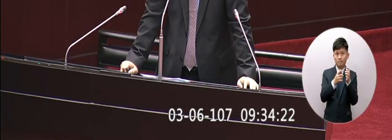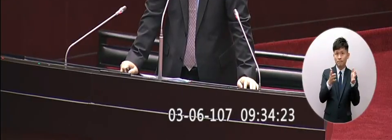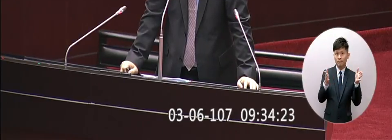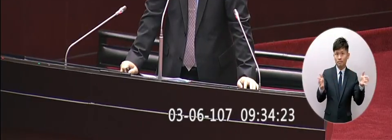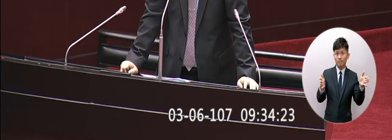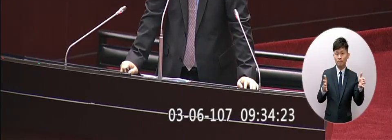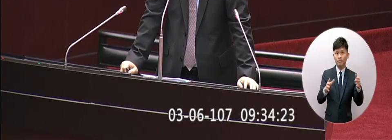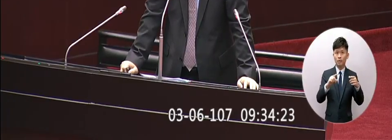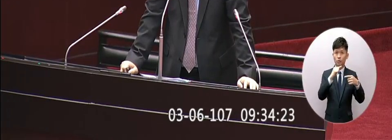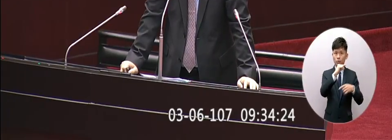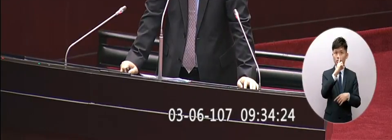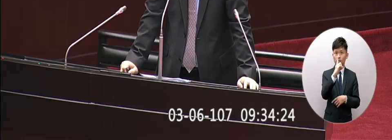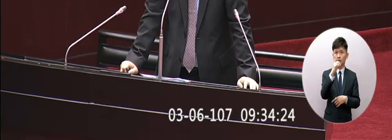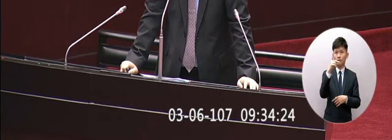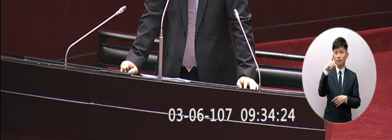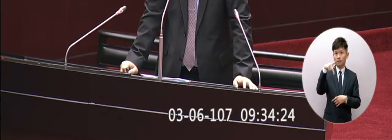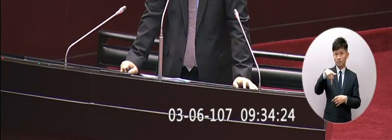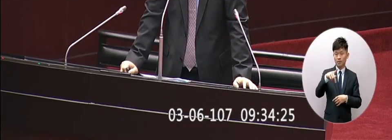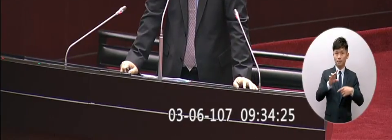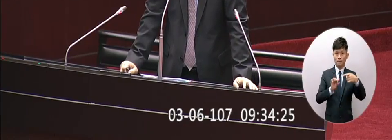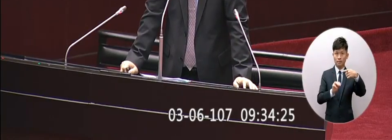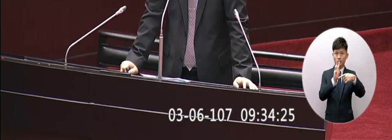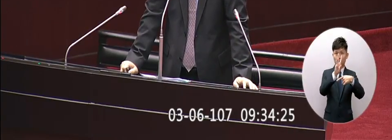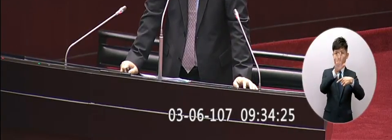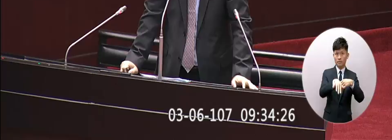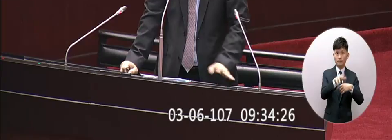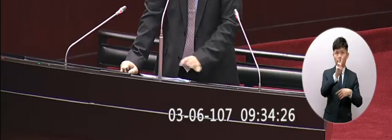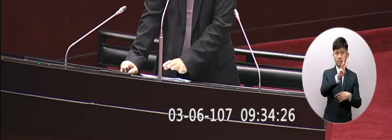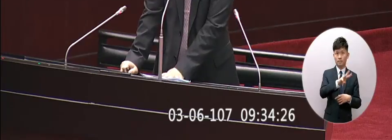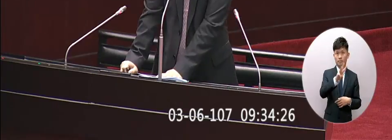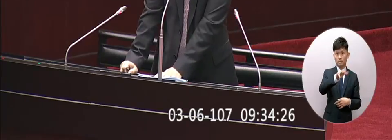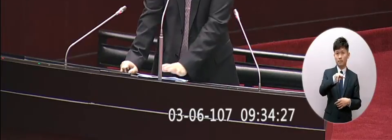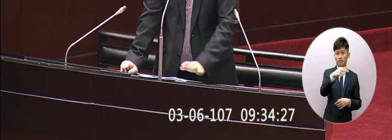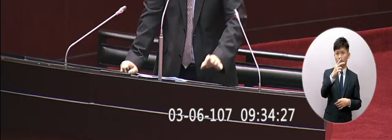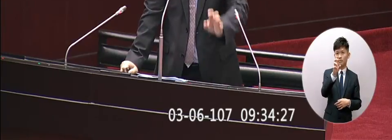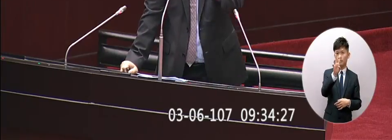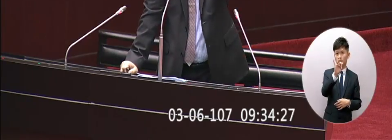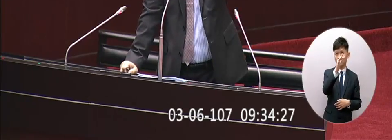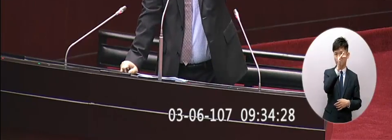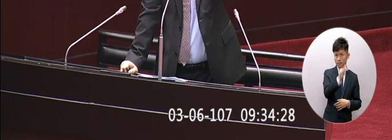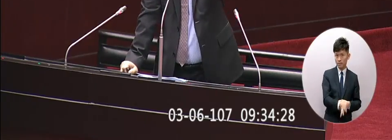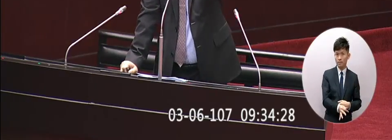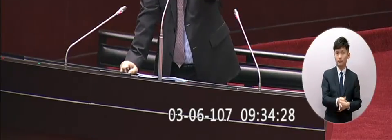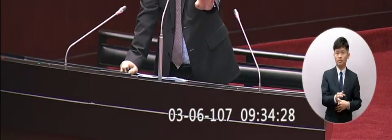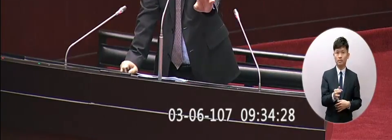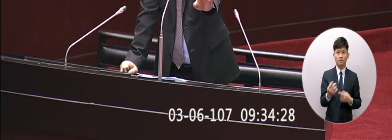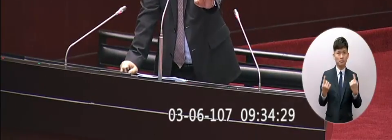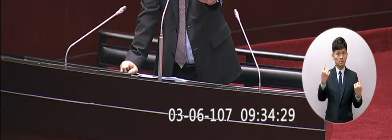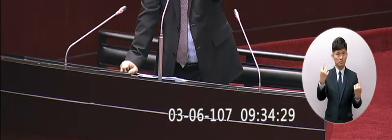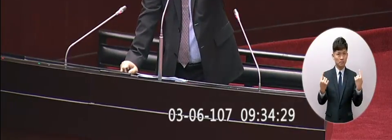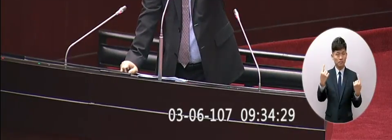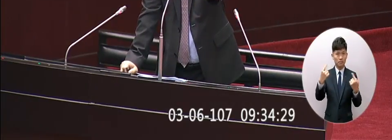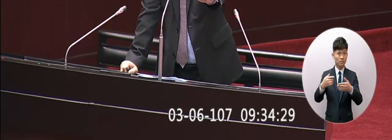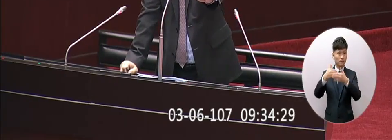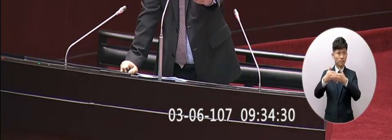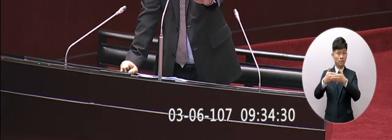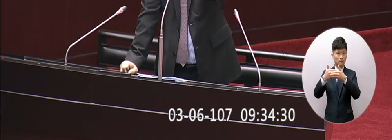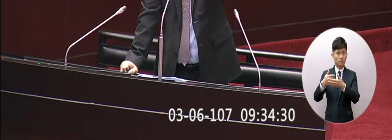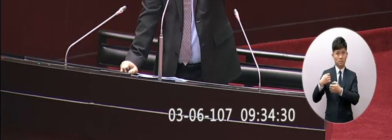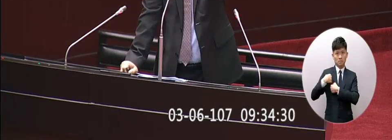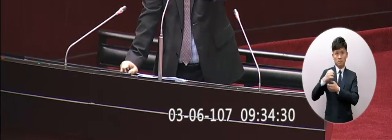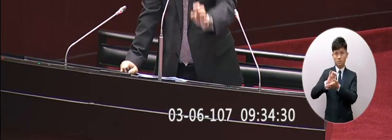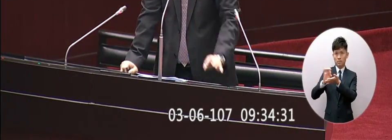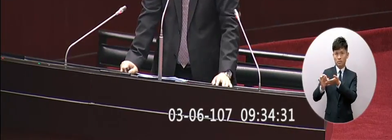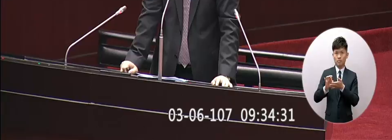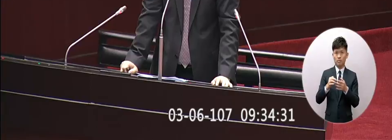超过 GDP 的3%，大概只有3200亿、3300亿左右，所以中国整体的这个军费支出是